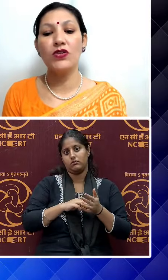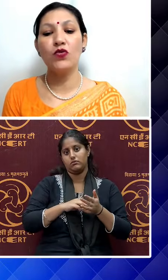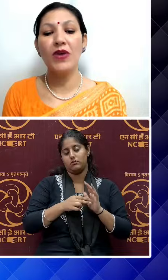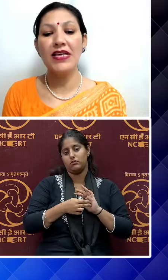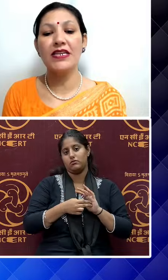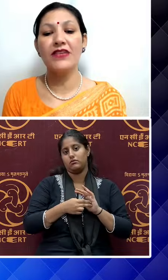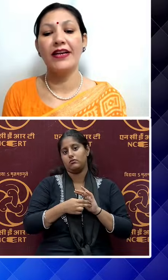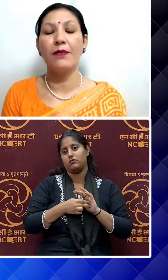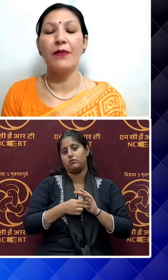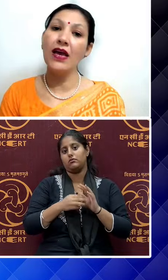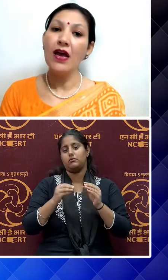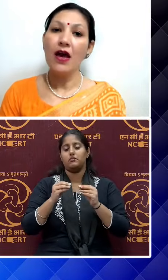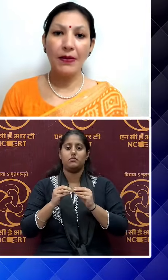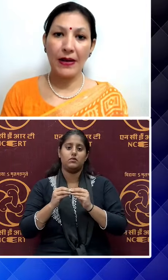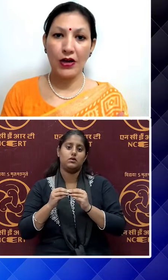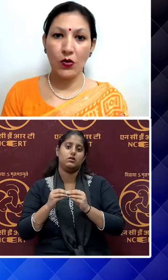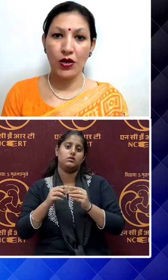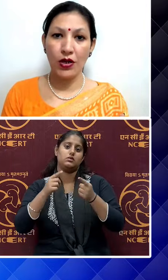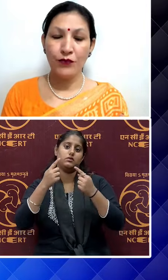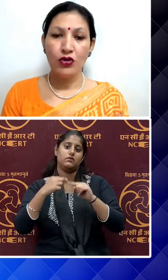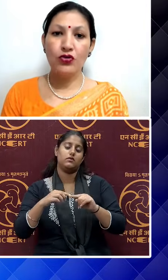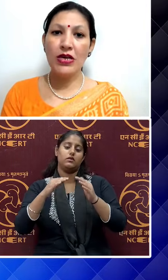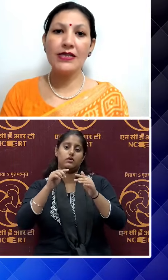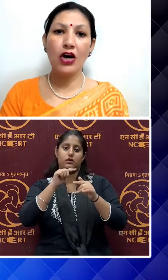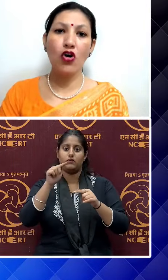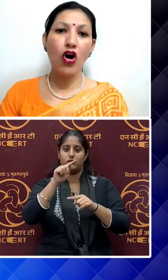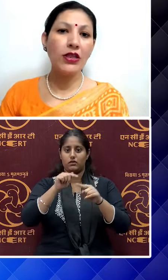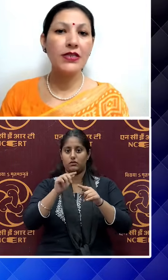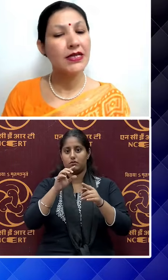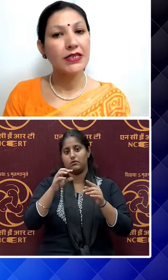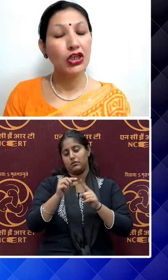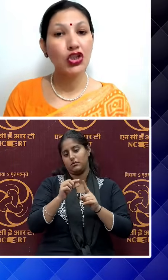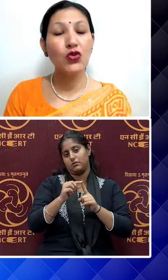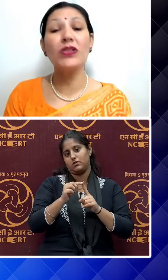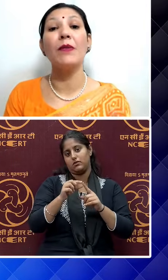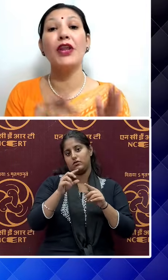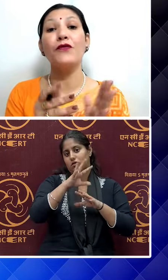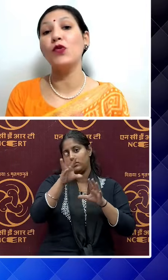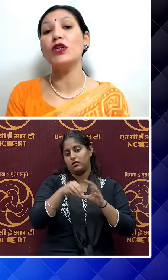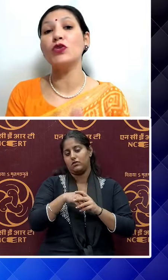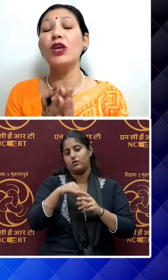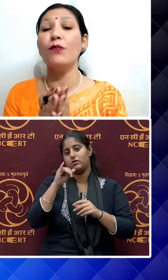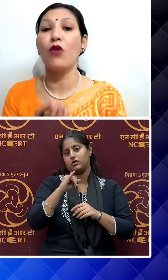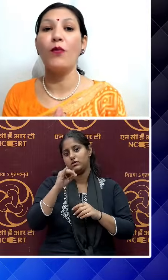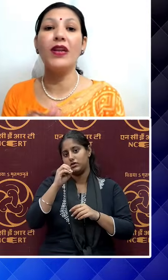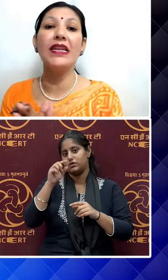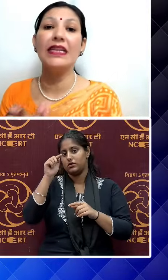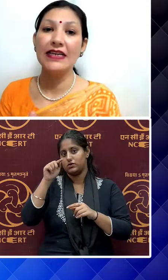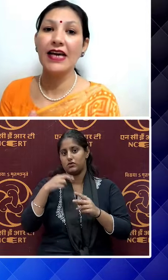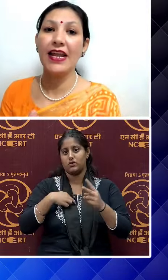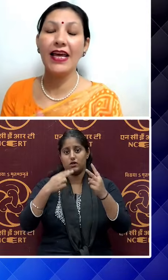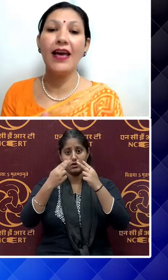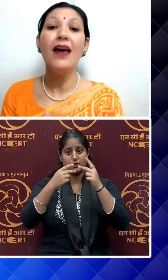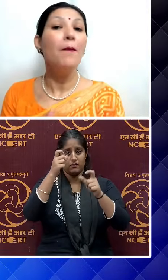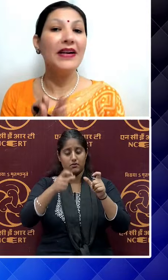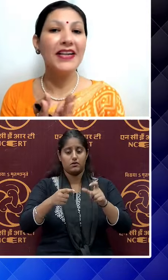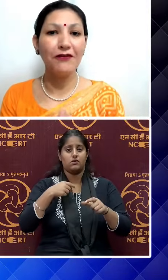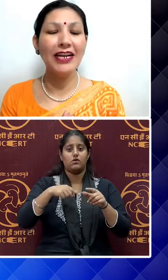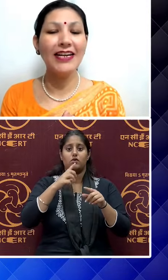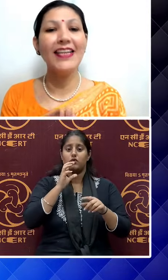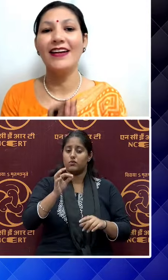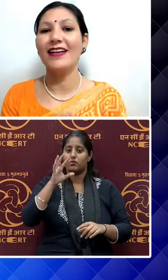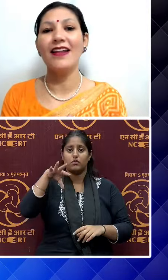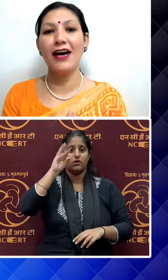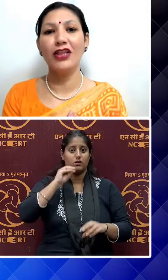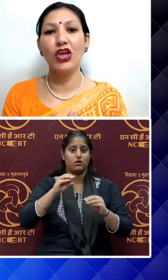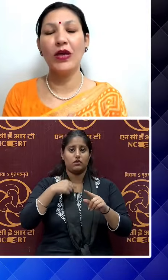equals to base divided by perpendicular. So these are all the 6 T ratios. हमारे viewers को ये properly learn करने हैं, but